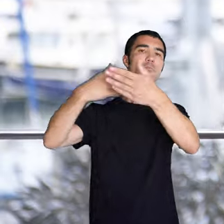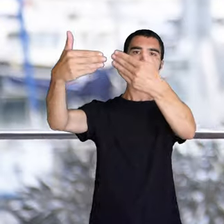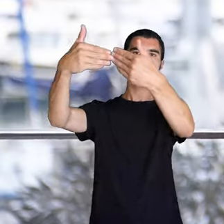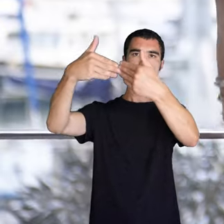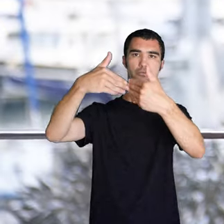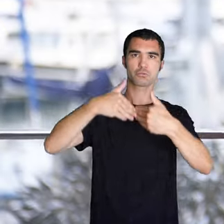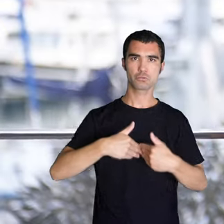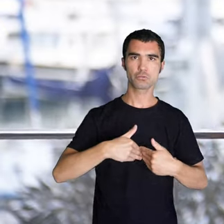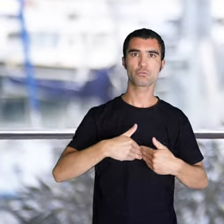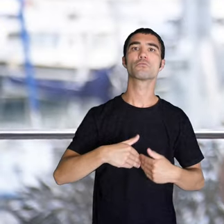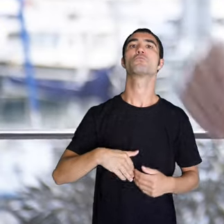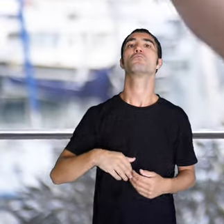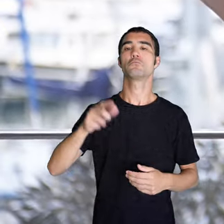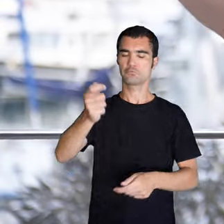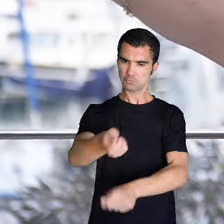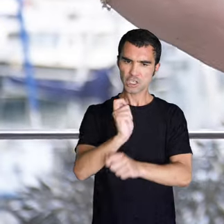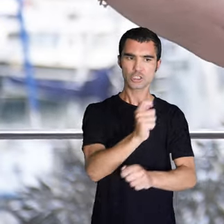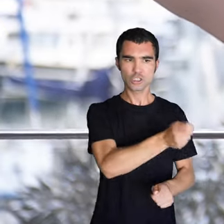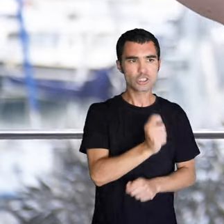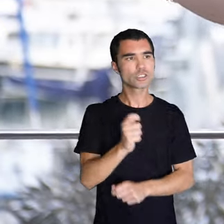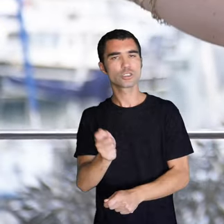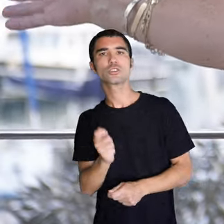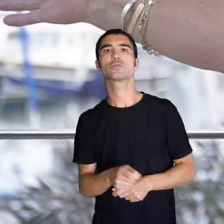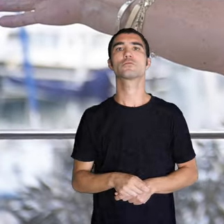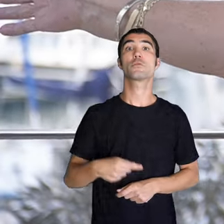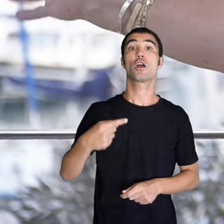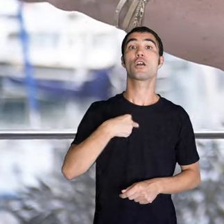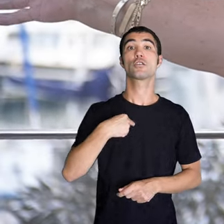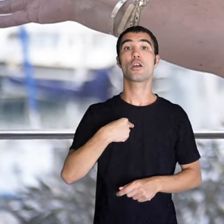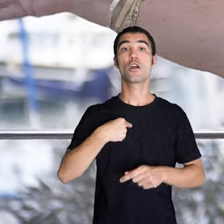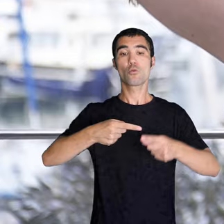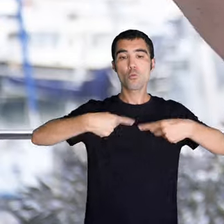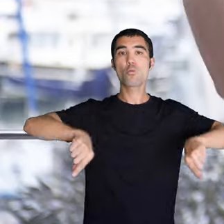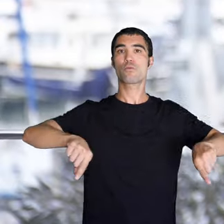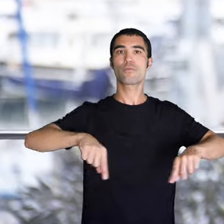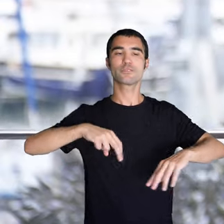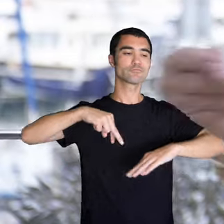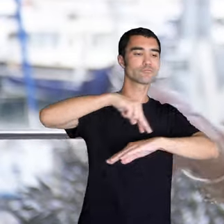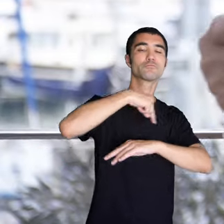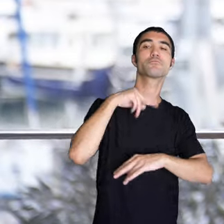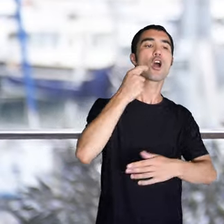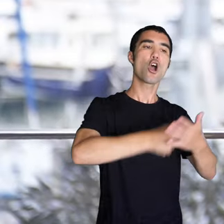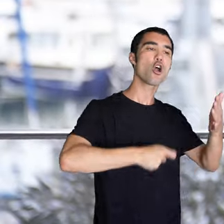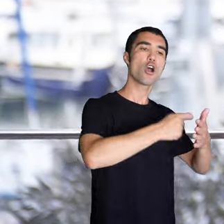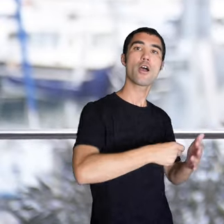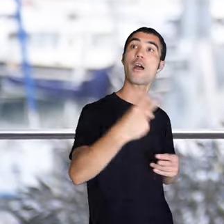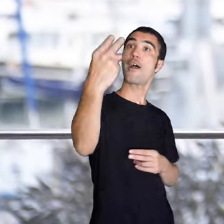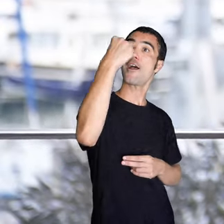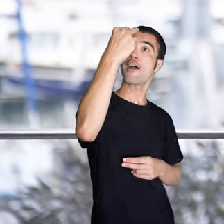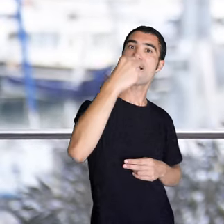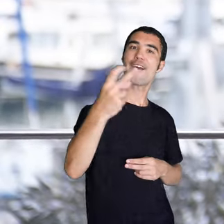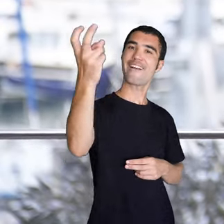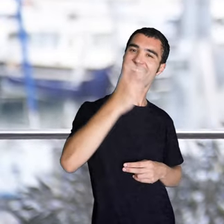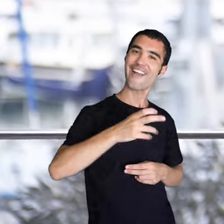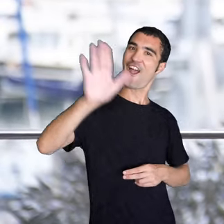barca amb aquesta barca a pescar i com que jo anava de motremoll a comprar ell quan em va sempre venia i em pesava ell